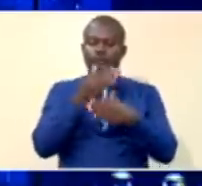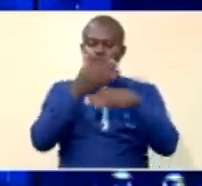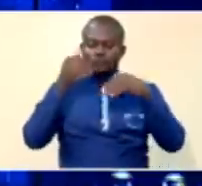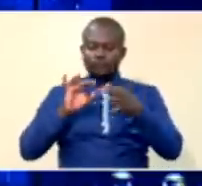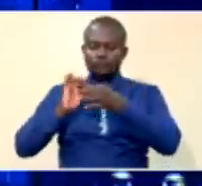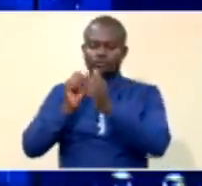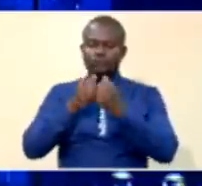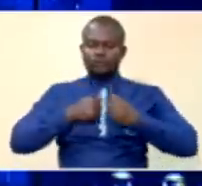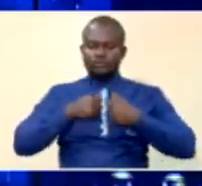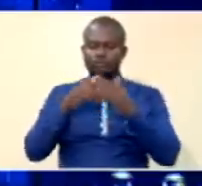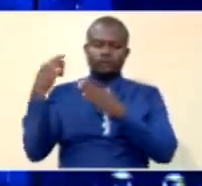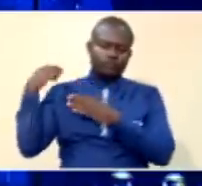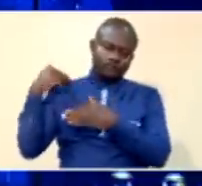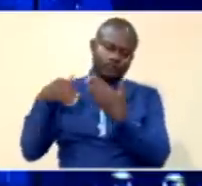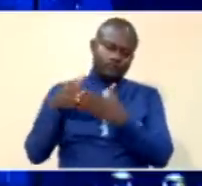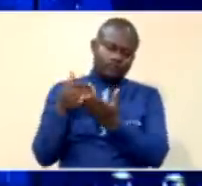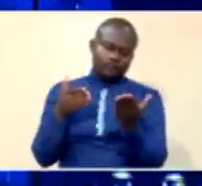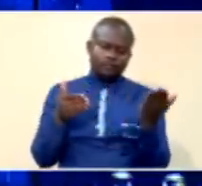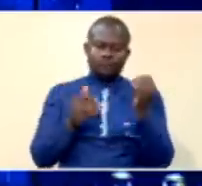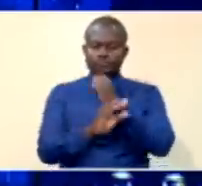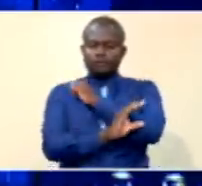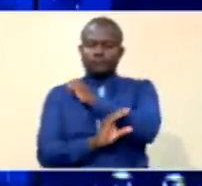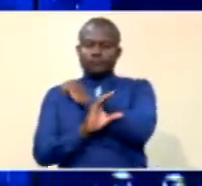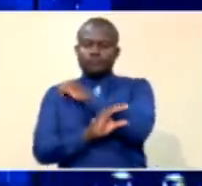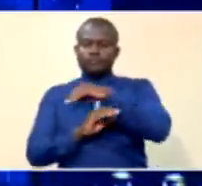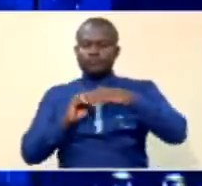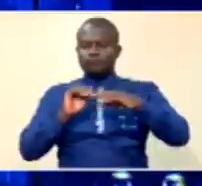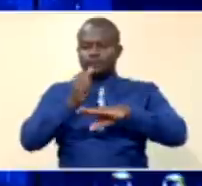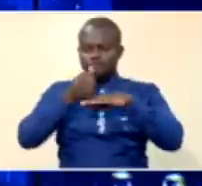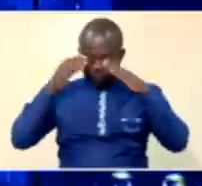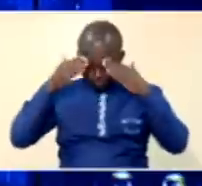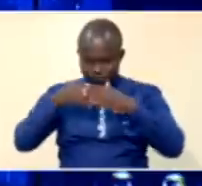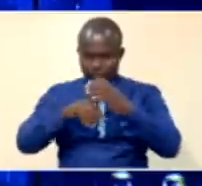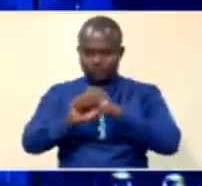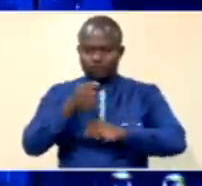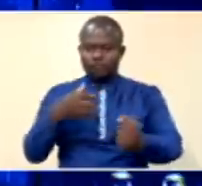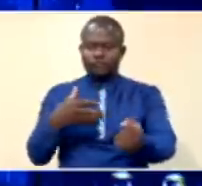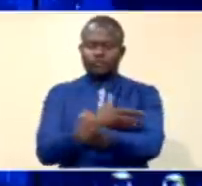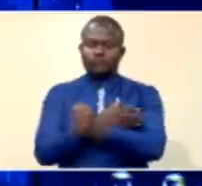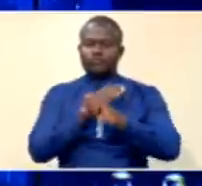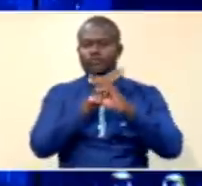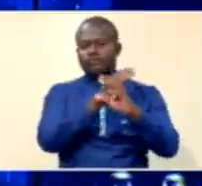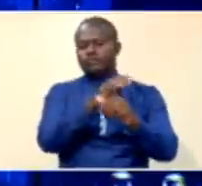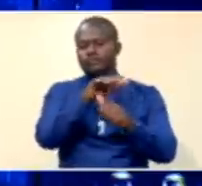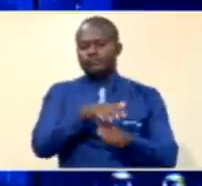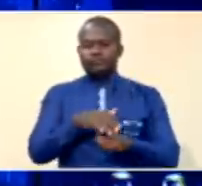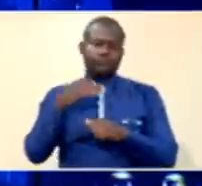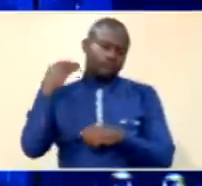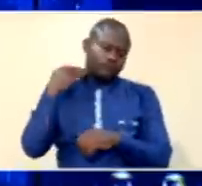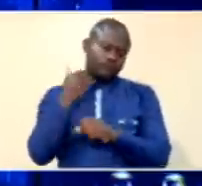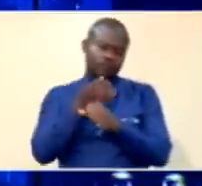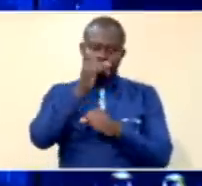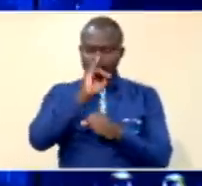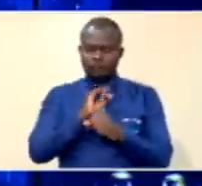y'Ubumwe bw'Abanyarwanda ndetse n'inshingano mbonera gihugu gushyira imbaraga mu bikorwa byo guhangana n'ipfobya rya Jenoside